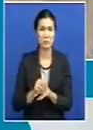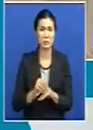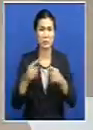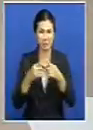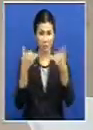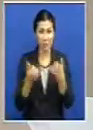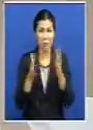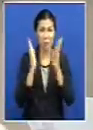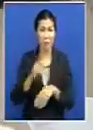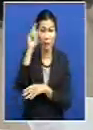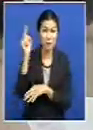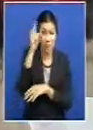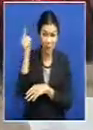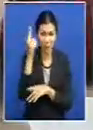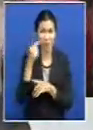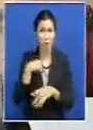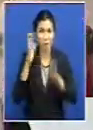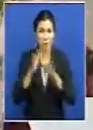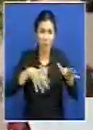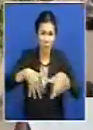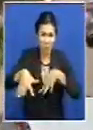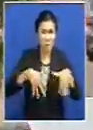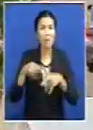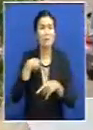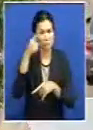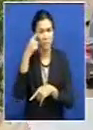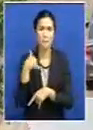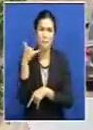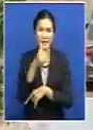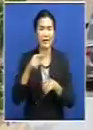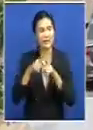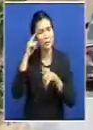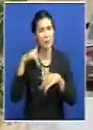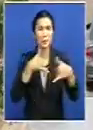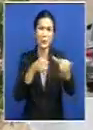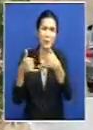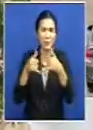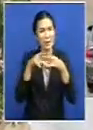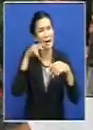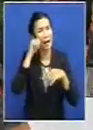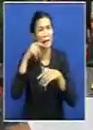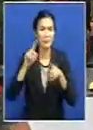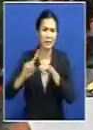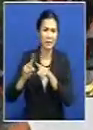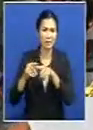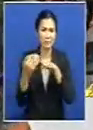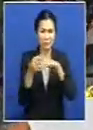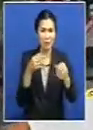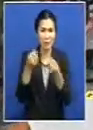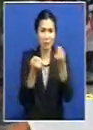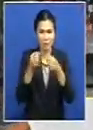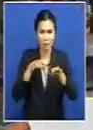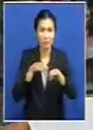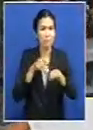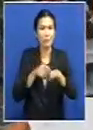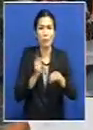ว่านักท่องเที่ยวประชาชนที่ไปเล่นน้ำก็ยังคงออกมาเล่นน้ำกันอย่างคึกคักนะคะถนนก็รถแทบไม่ขยับเลย